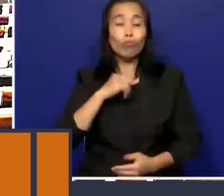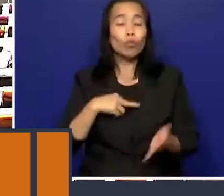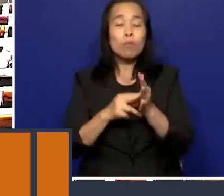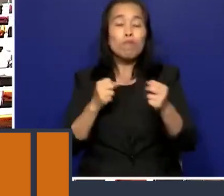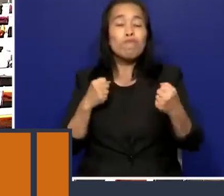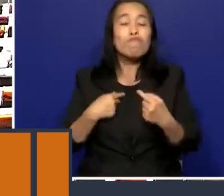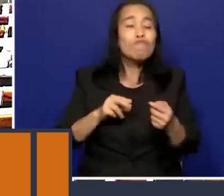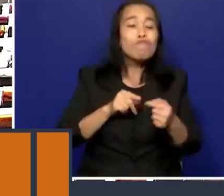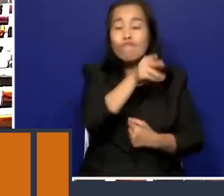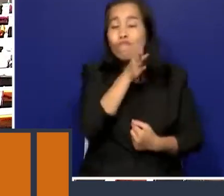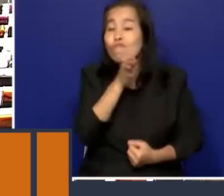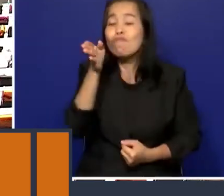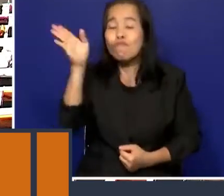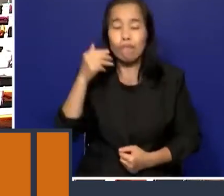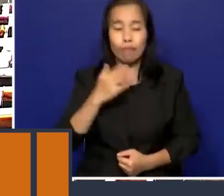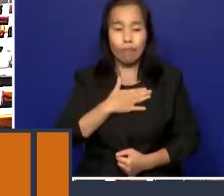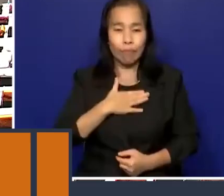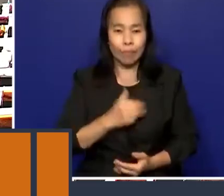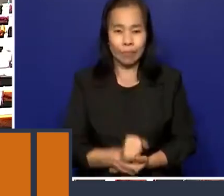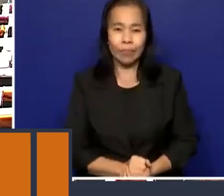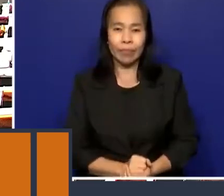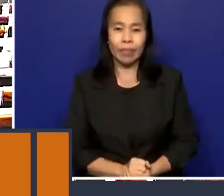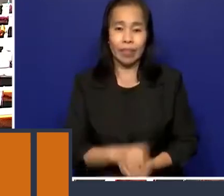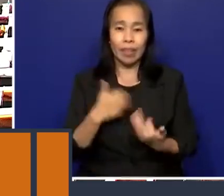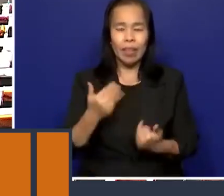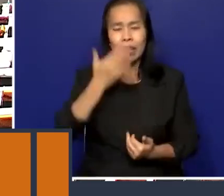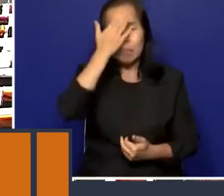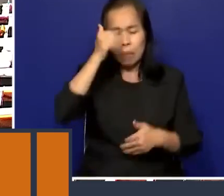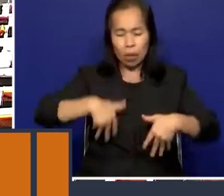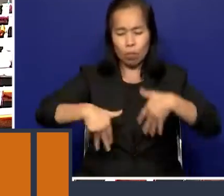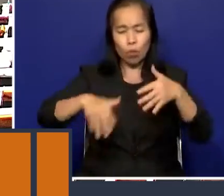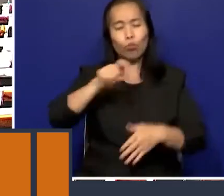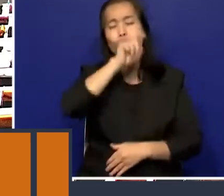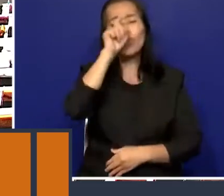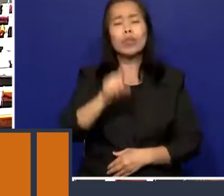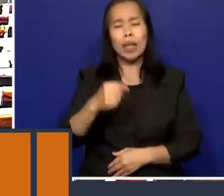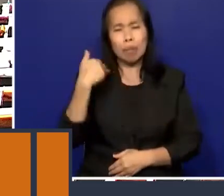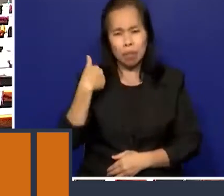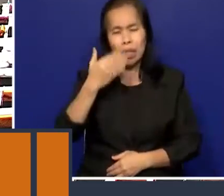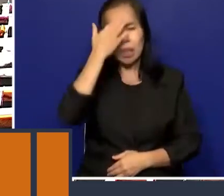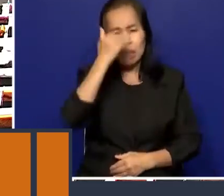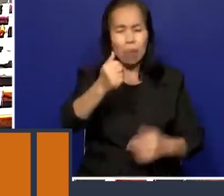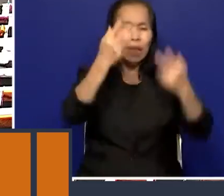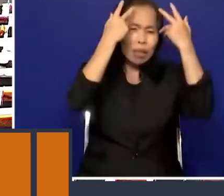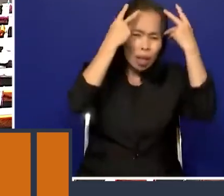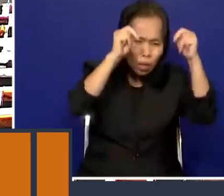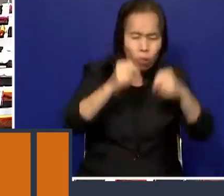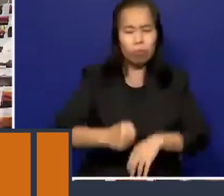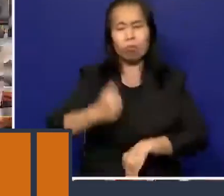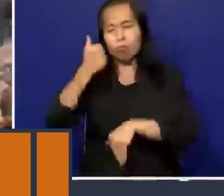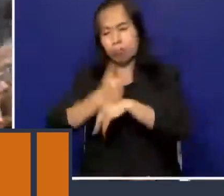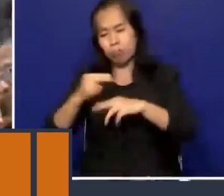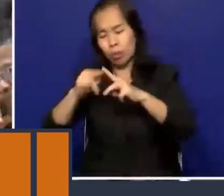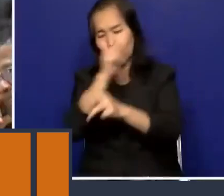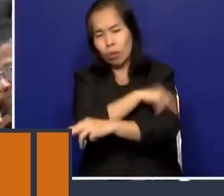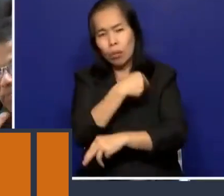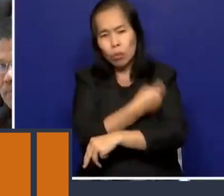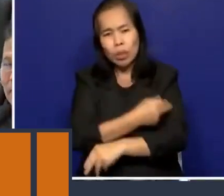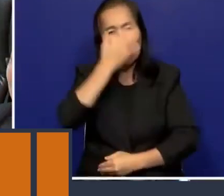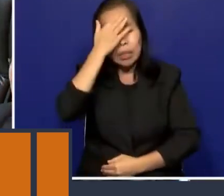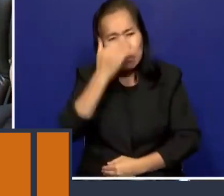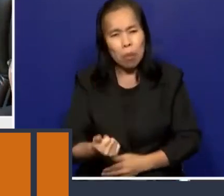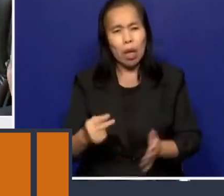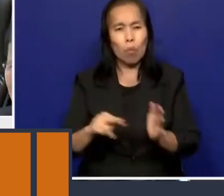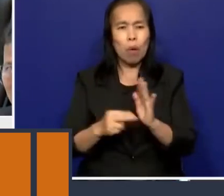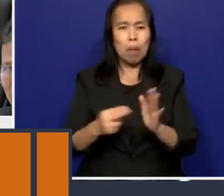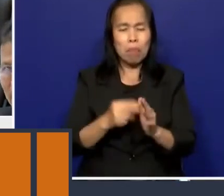้วครทพัชชนสงสัยกัหนัหนาครั คือทำไมผลเอกประยติและนายธิหัวเด็บตนค่ะต้เอาชีวิตและปากท้อง